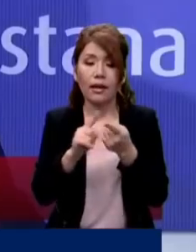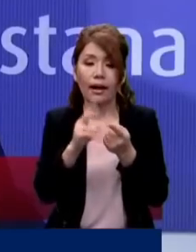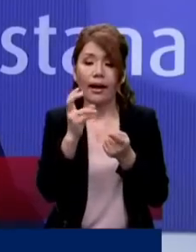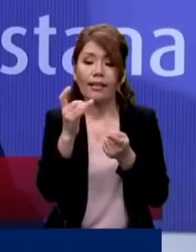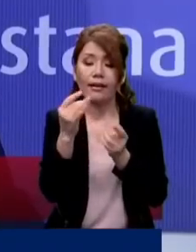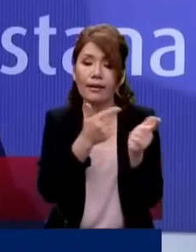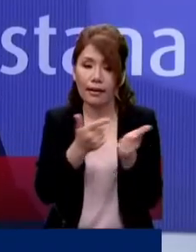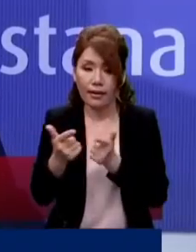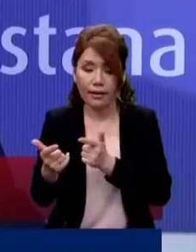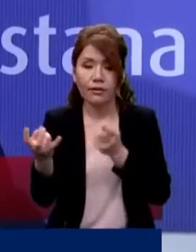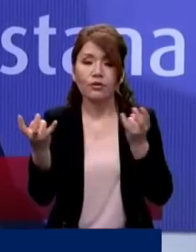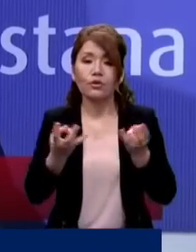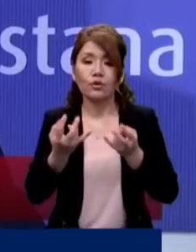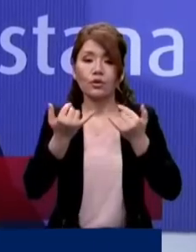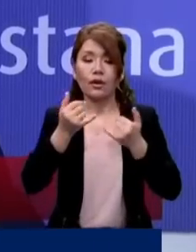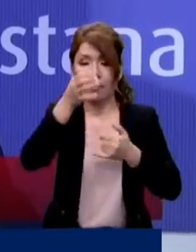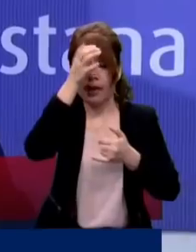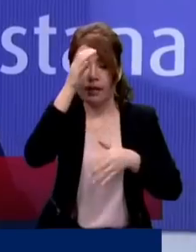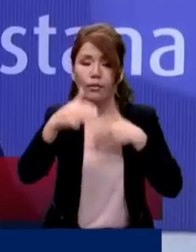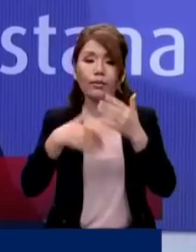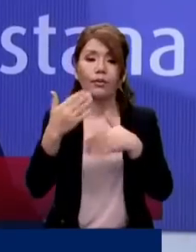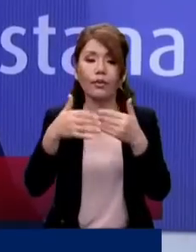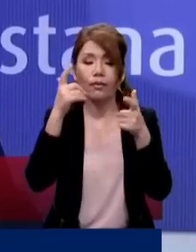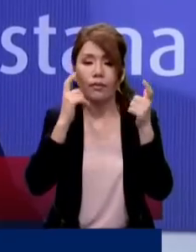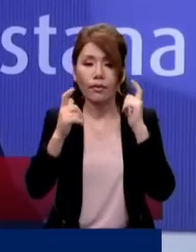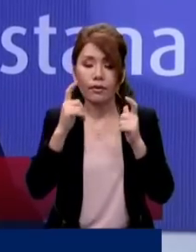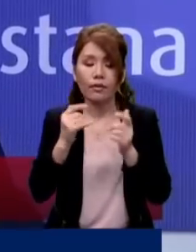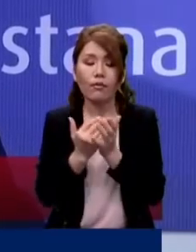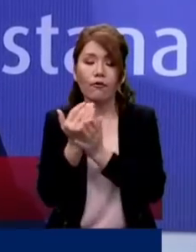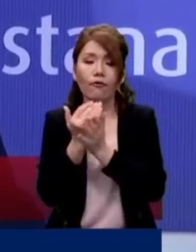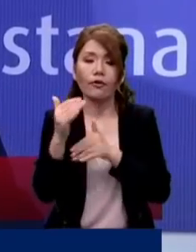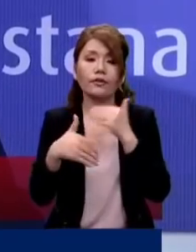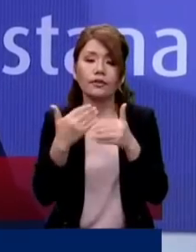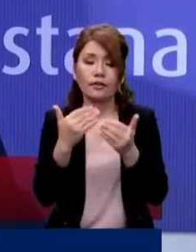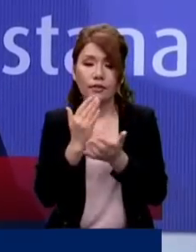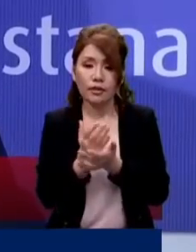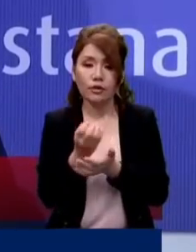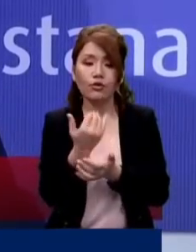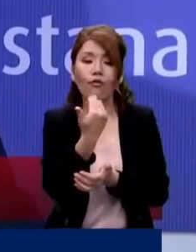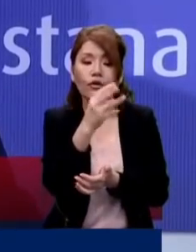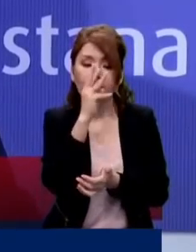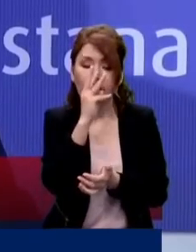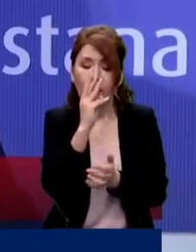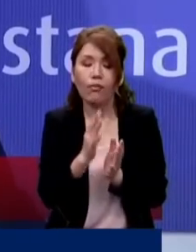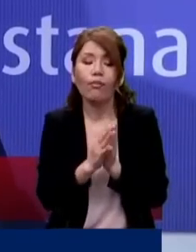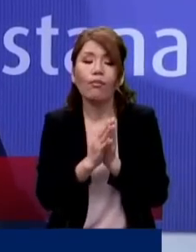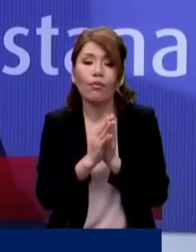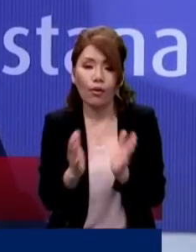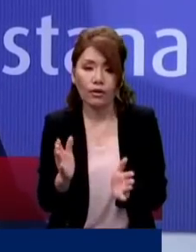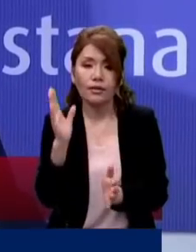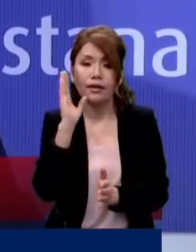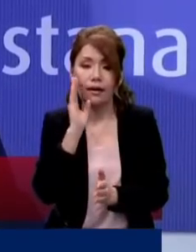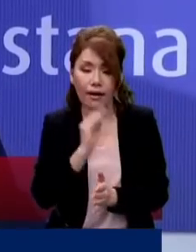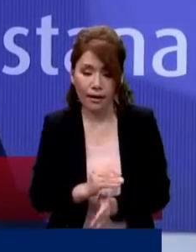дайындау. Білімді жоғарылататын болса, квалификацияны жоғарылататын болса, сіздің жалақыңыздың көтерілетінде